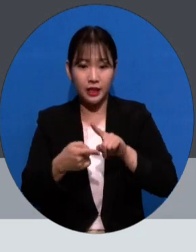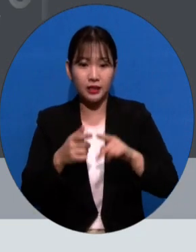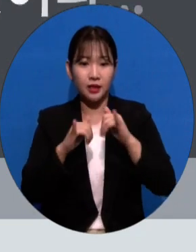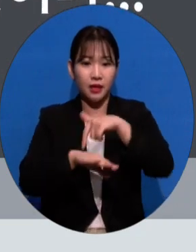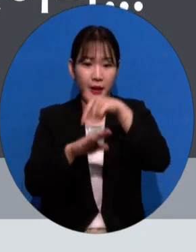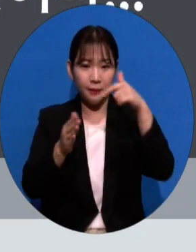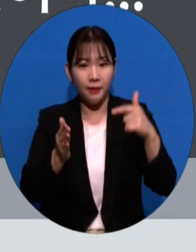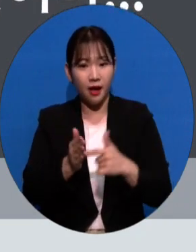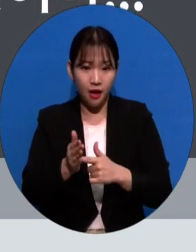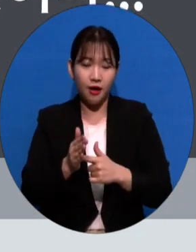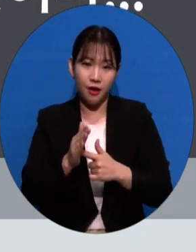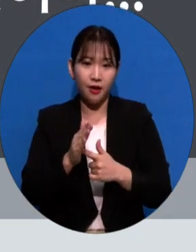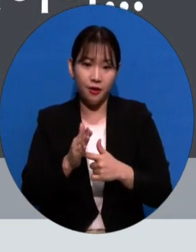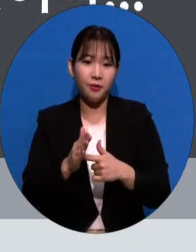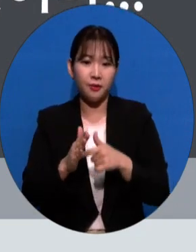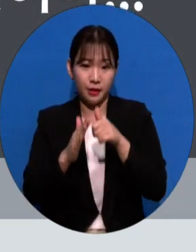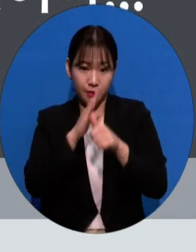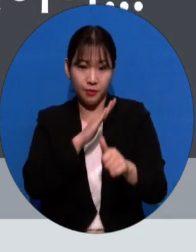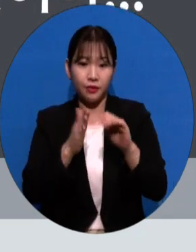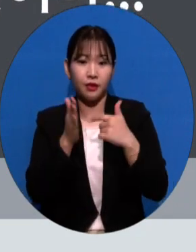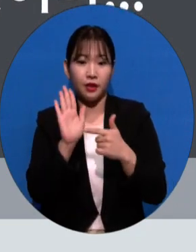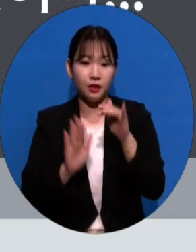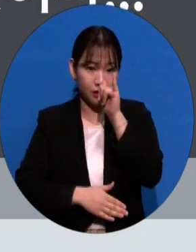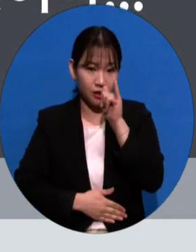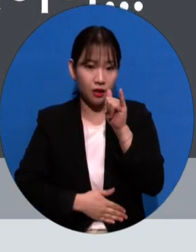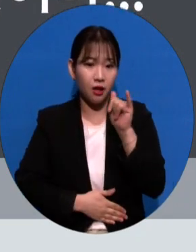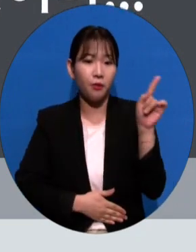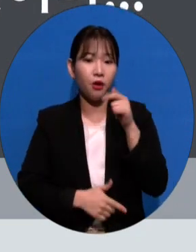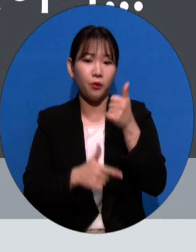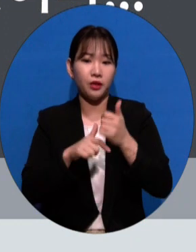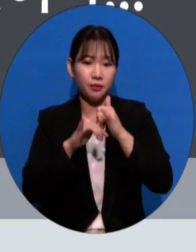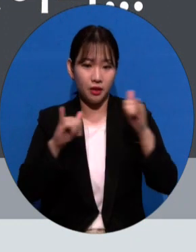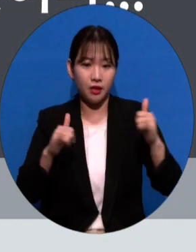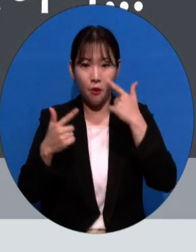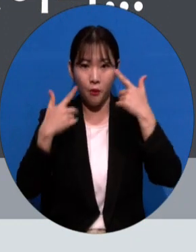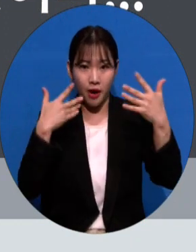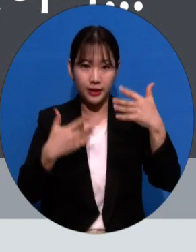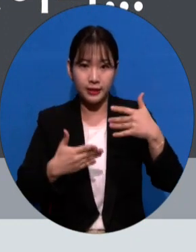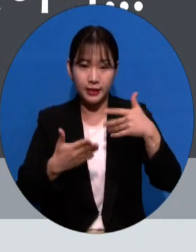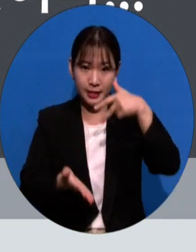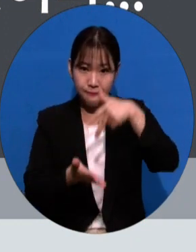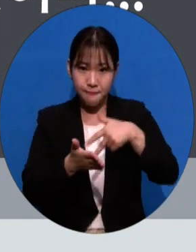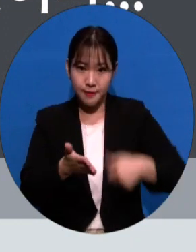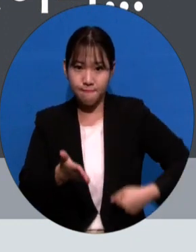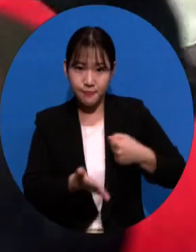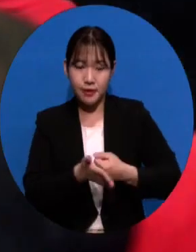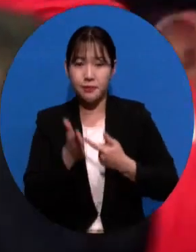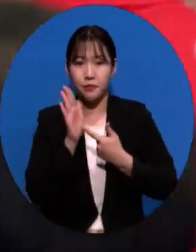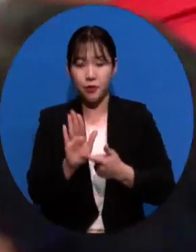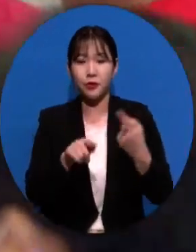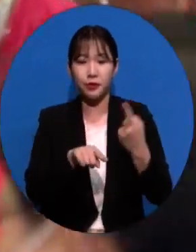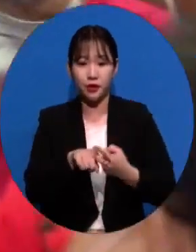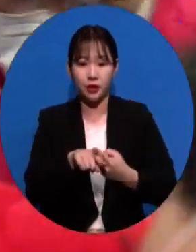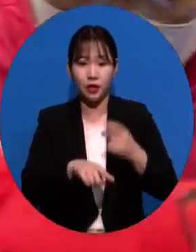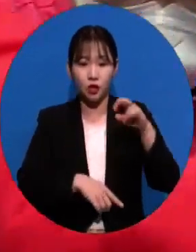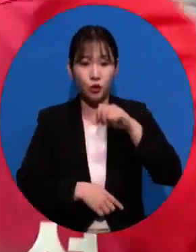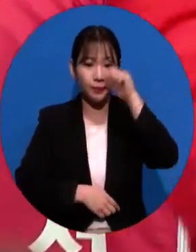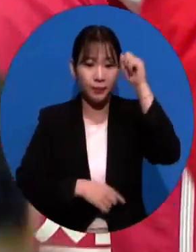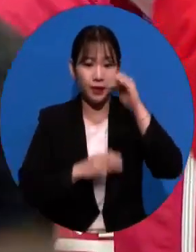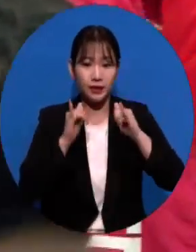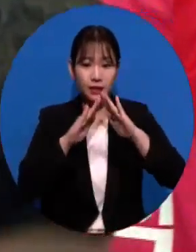마음이 과대표되고 있다. 뭔가 호남 시민들이 확실한 의견과 의지를 표명한 그런 것이다. 윤